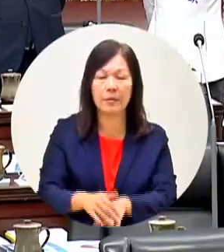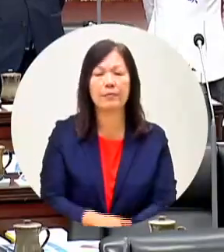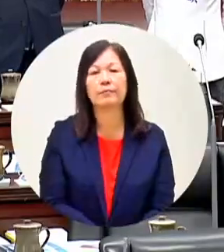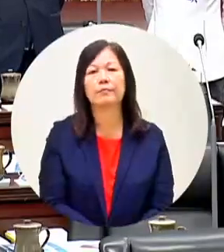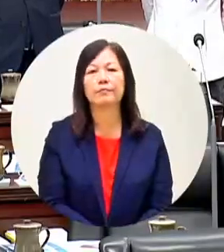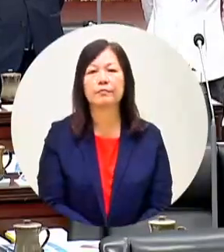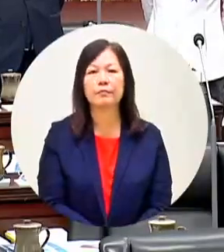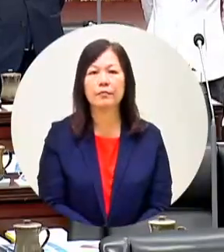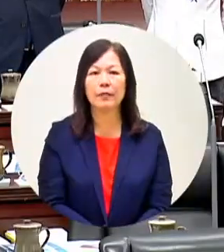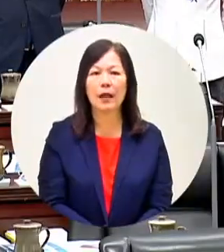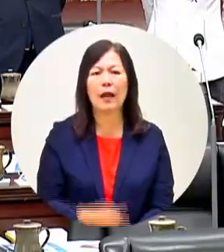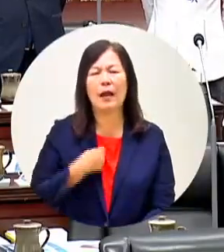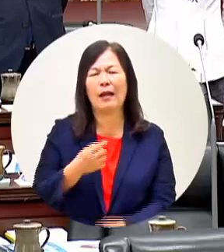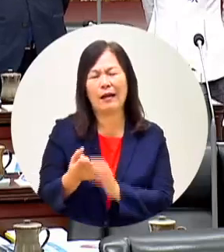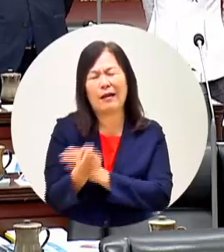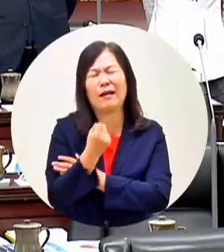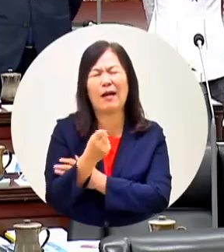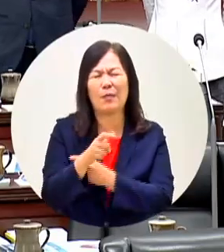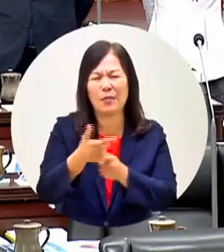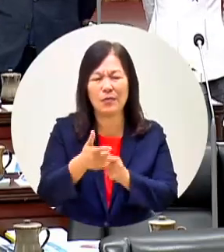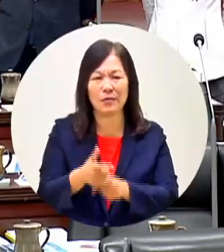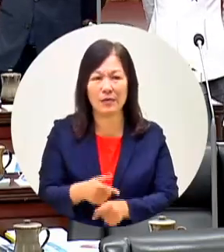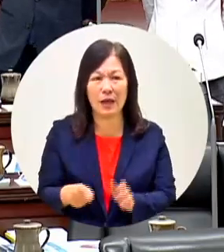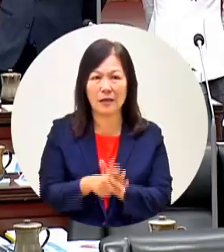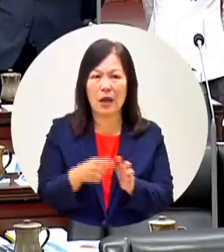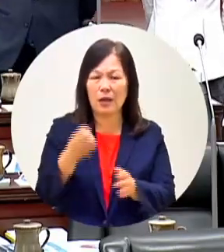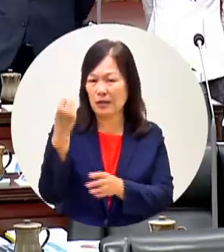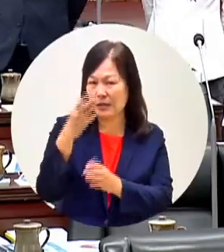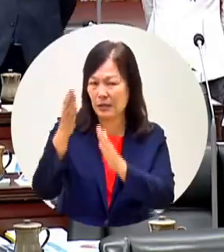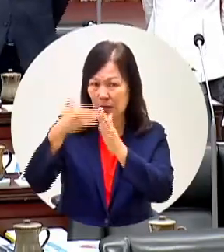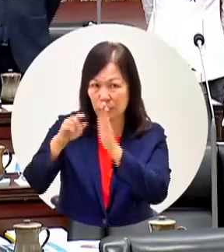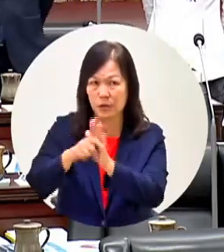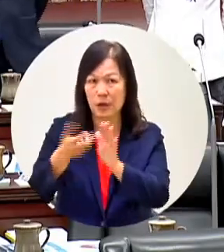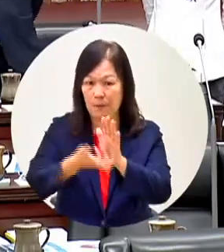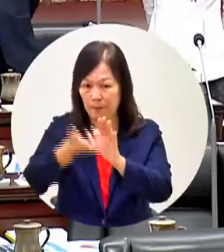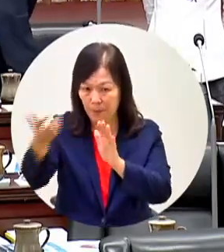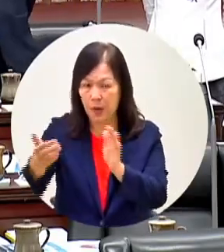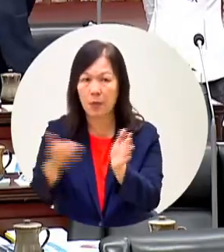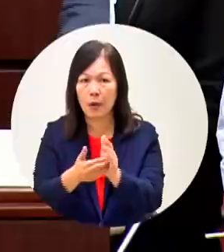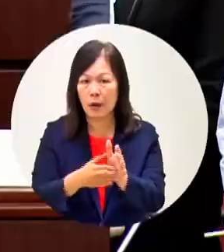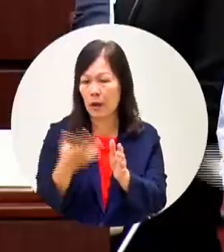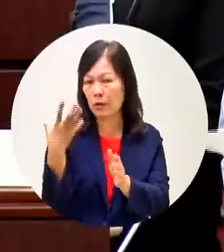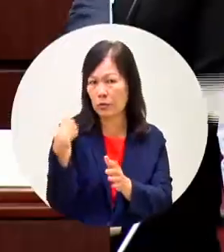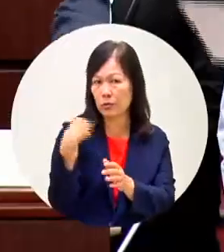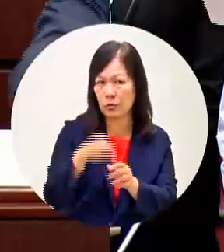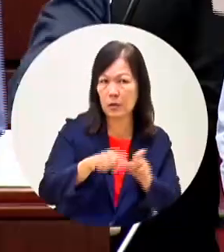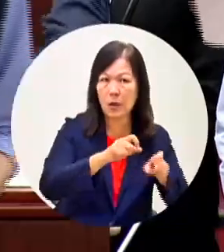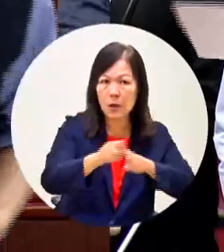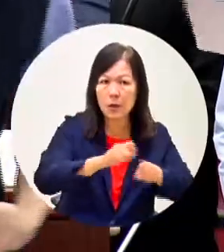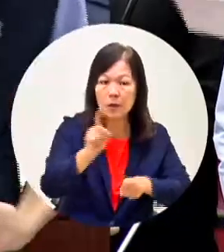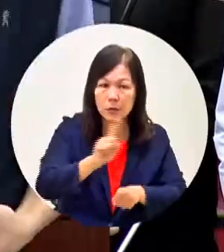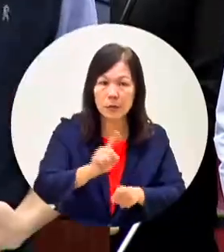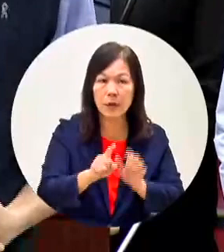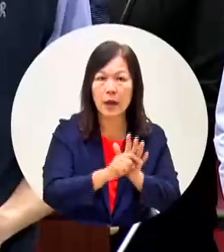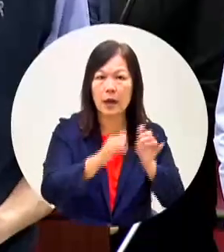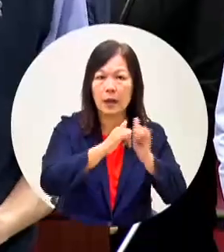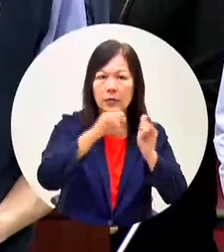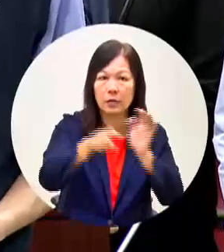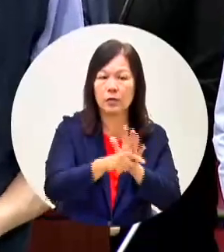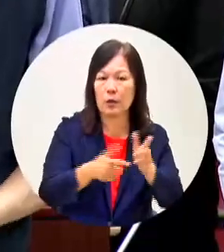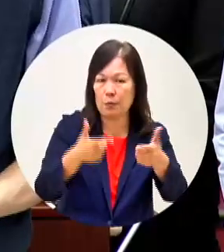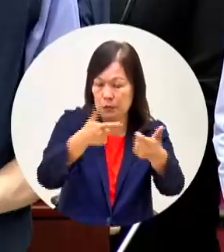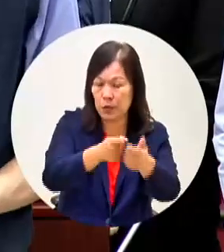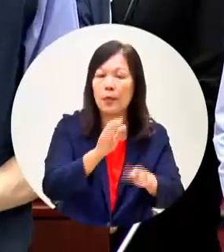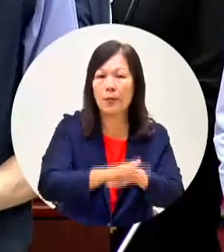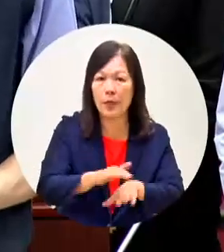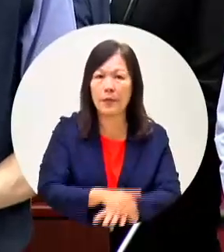民啊，新的校舍迁了旧的，看要哪来规划。 我们社会局全力配合。 对，我今就是个建议，讲你要，